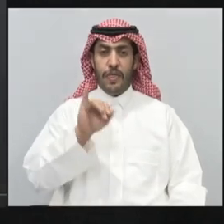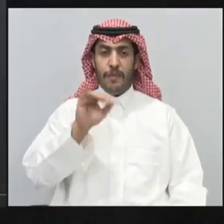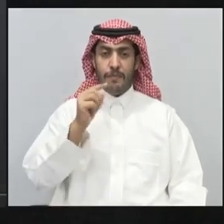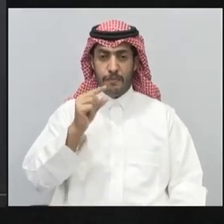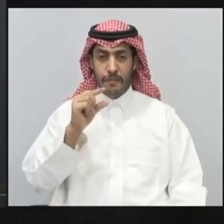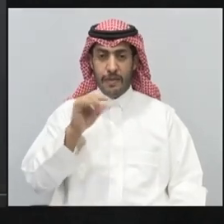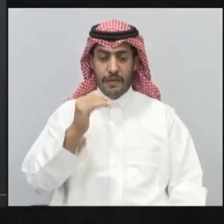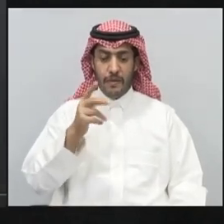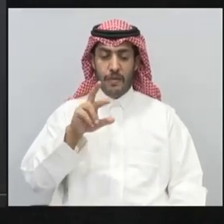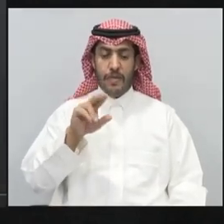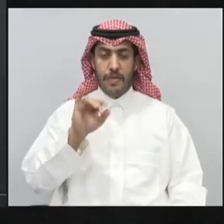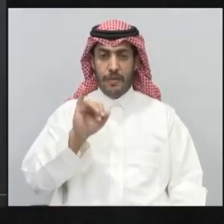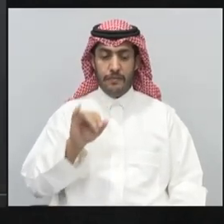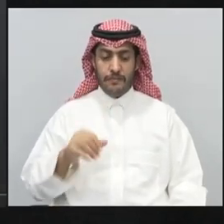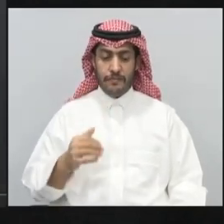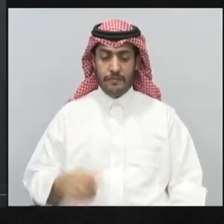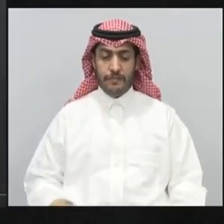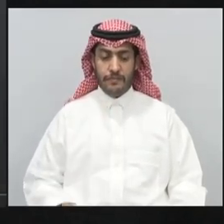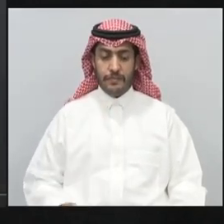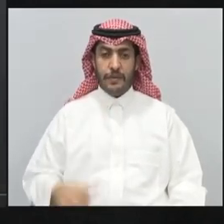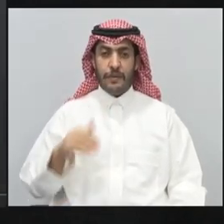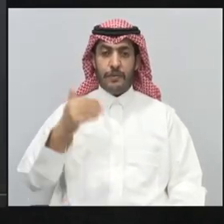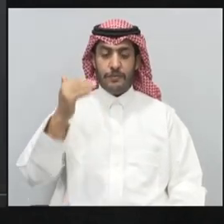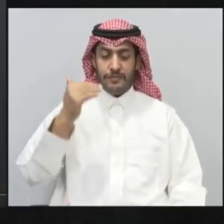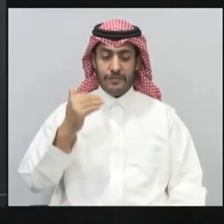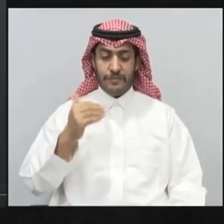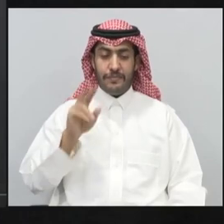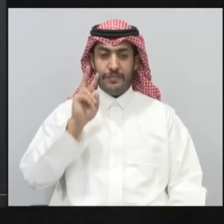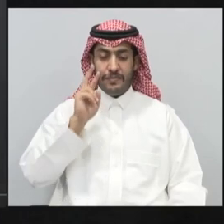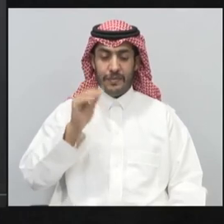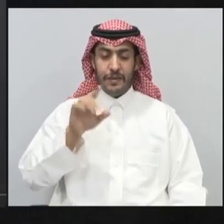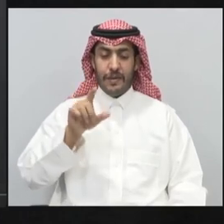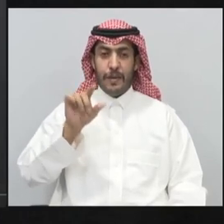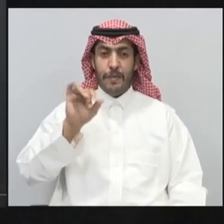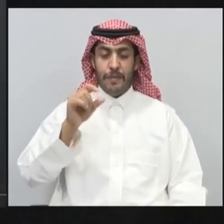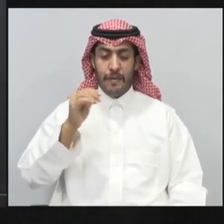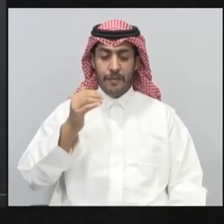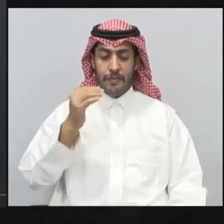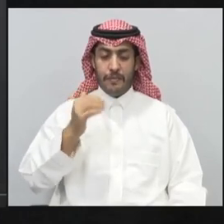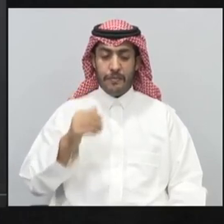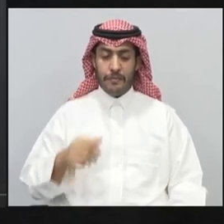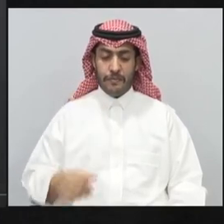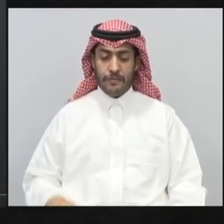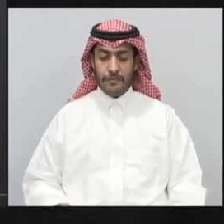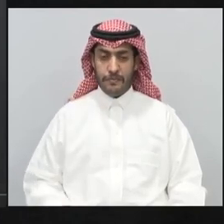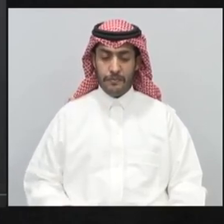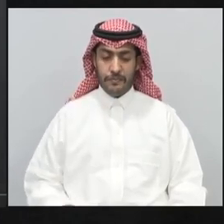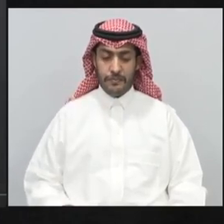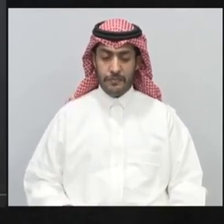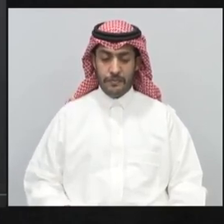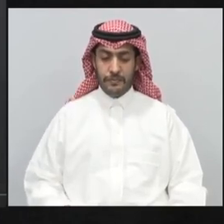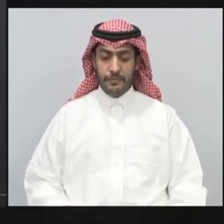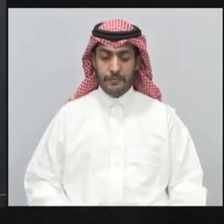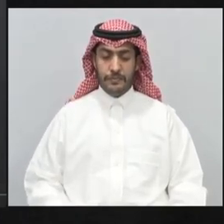النظيف هو النظيف طيب الجمله الثانيه لاحظ هنا المقصوص المدح والذم القائمون ولو عدنا الى الجمله